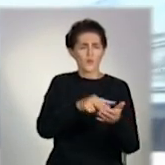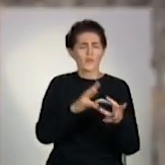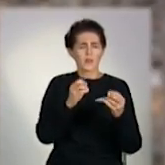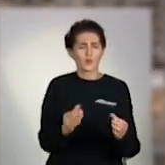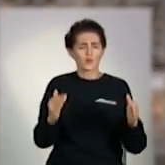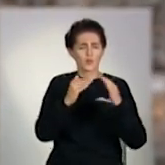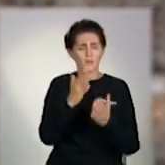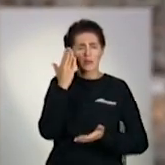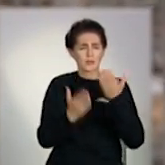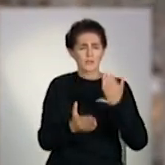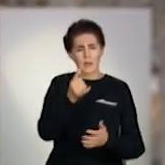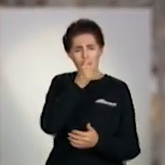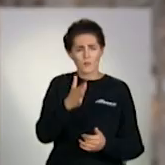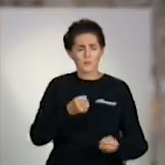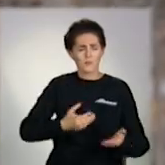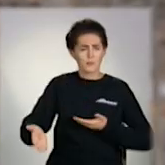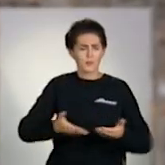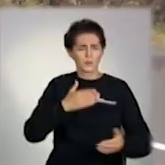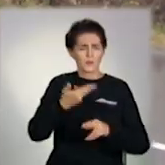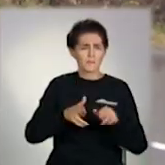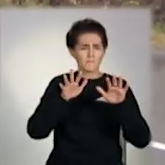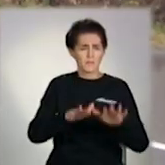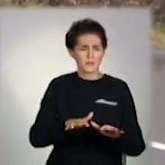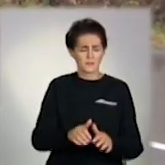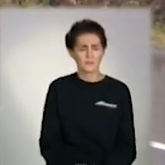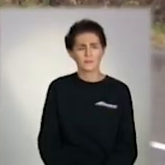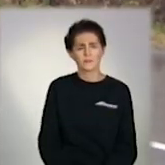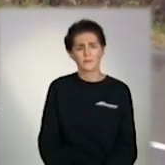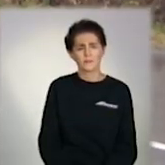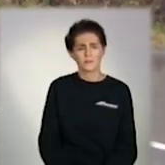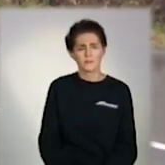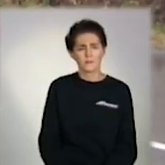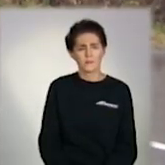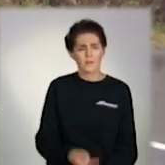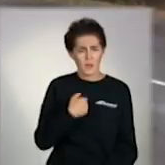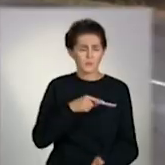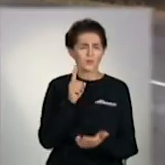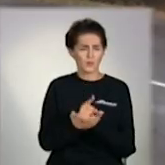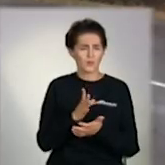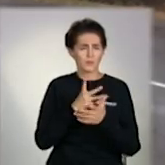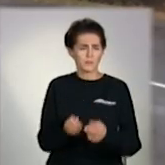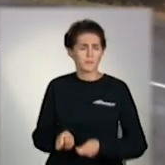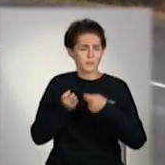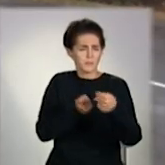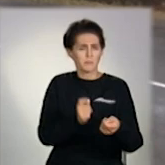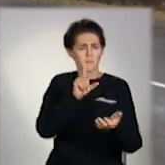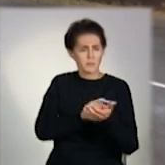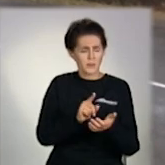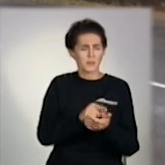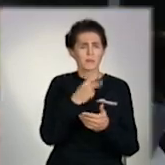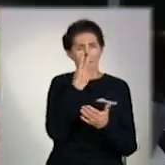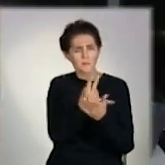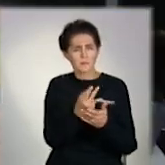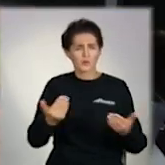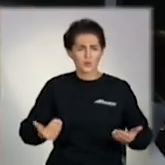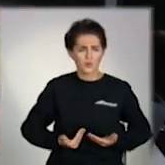людина, наприклад, не може дійти до пересувного відділення. Ми повинні доставити пенсію йому, убедитися, що він жив-здоров.